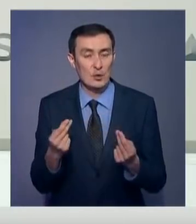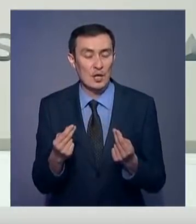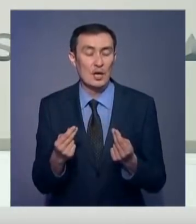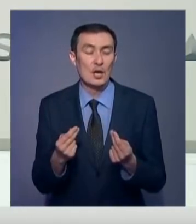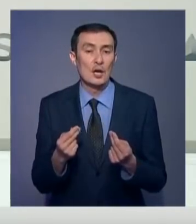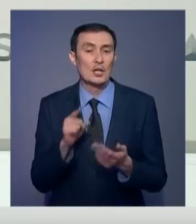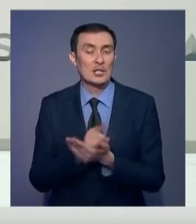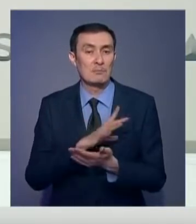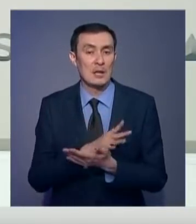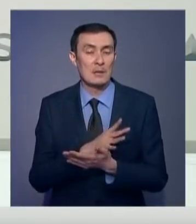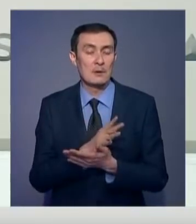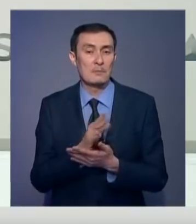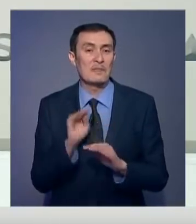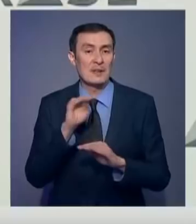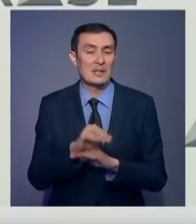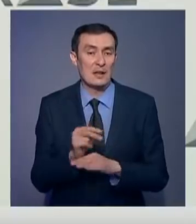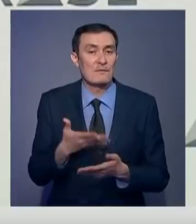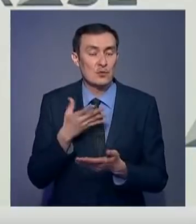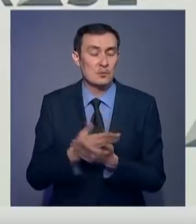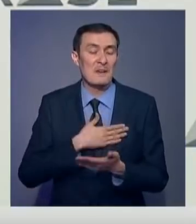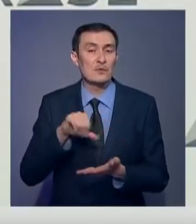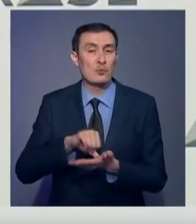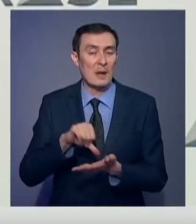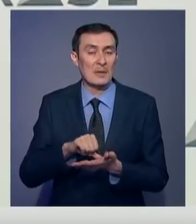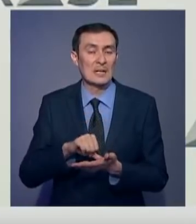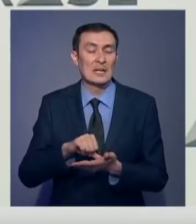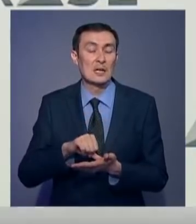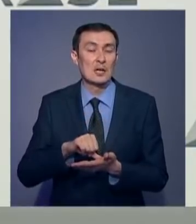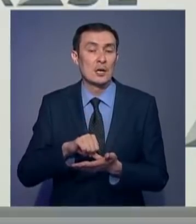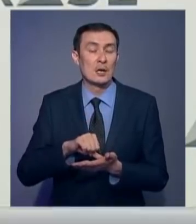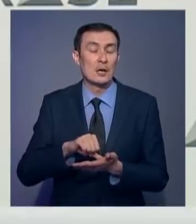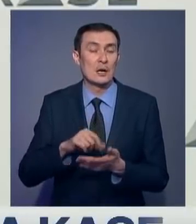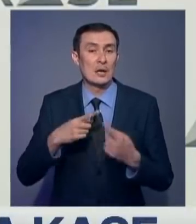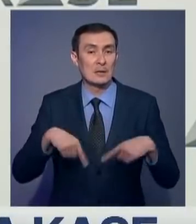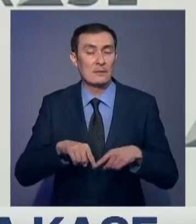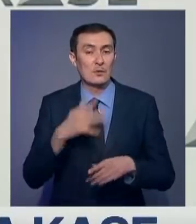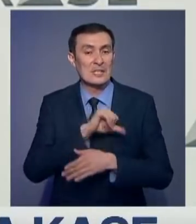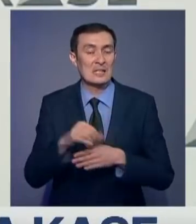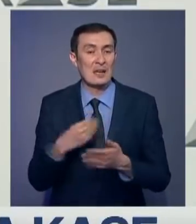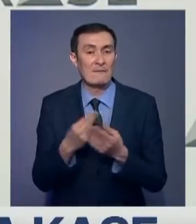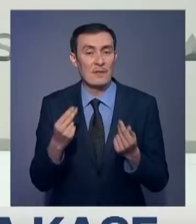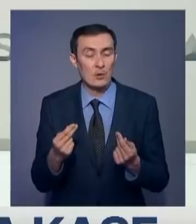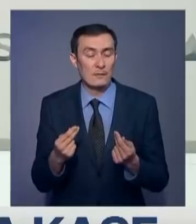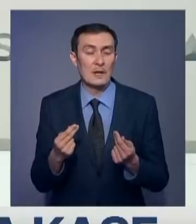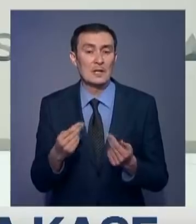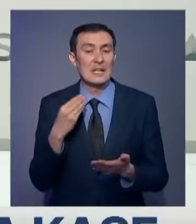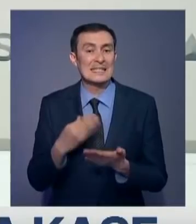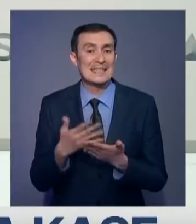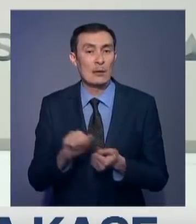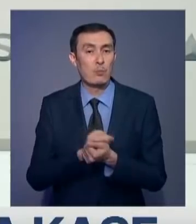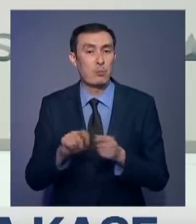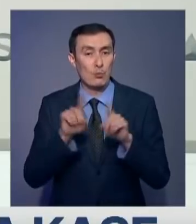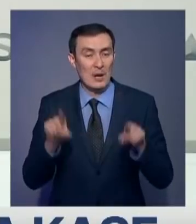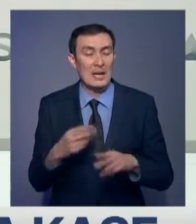больше несколько внести там предварительных взносов. Мы выступаем центральным контрагентом сейчас и на рынке иностранных валют, и на рынке ценных бумаг. И